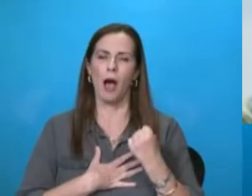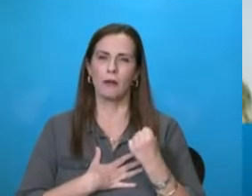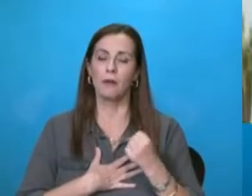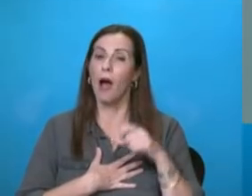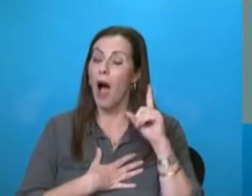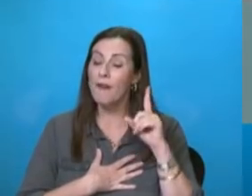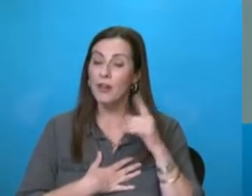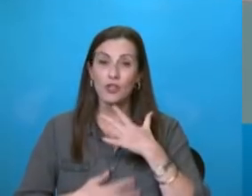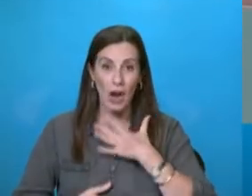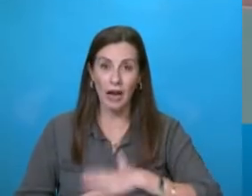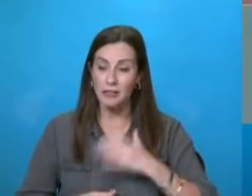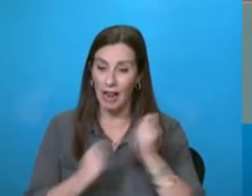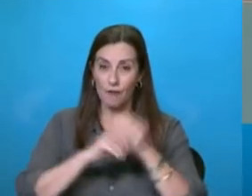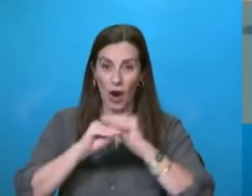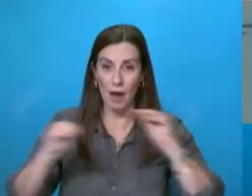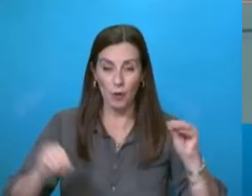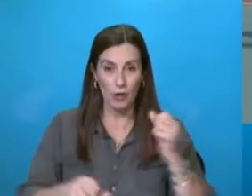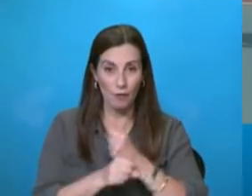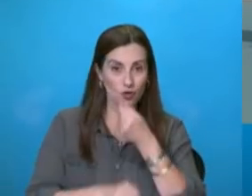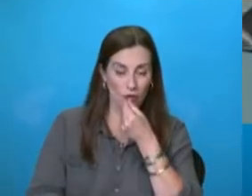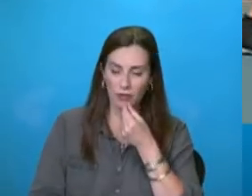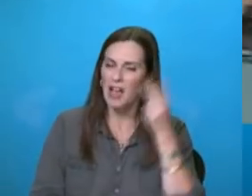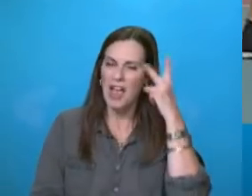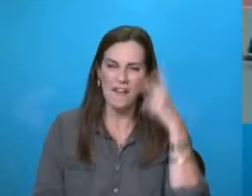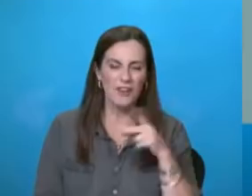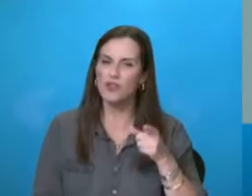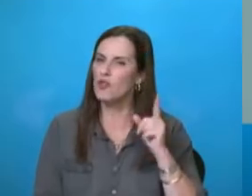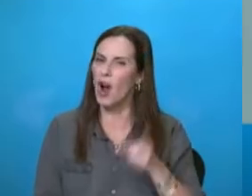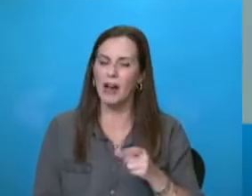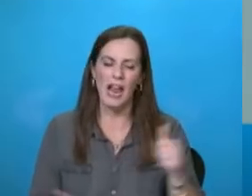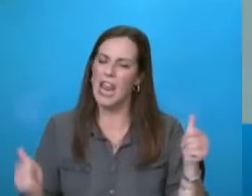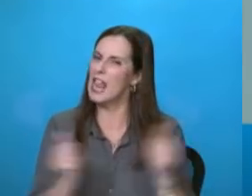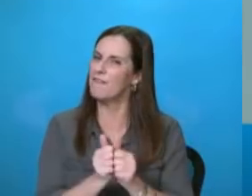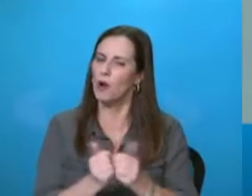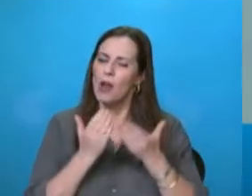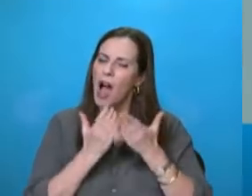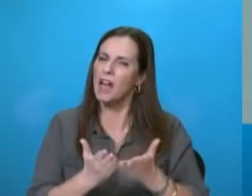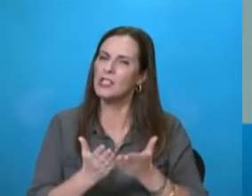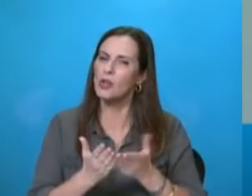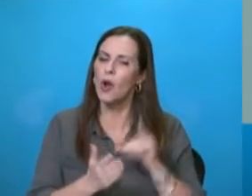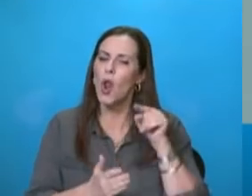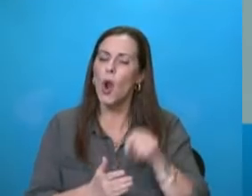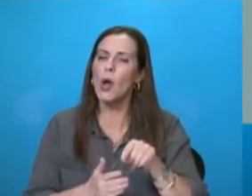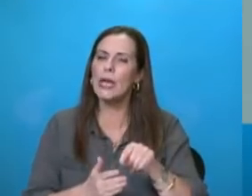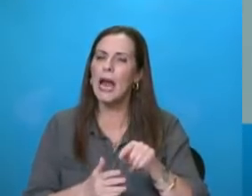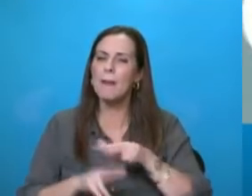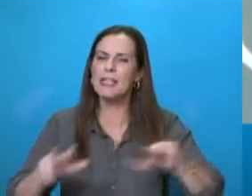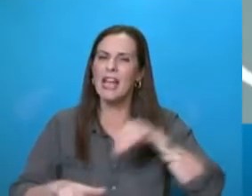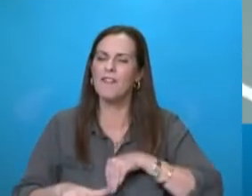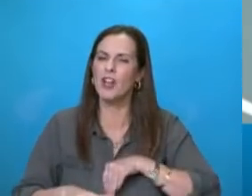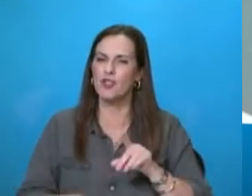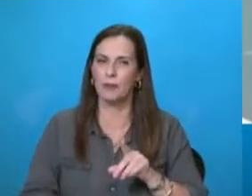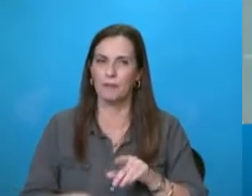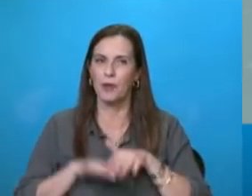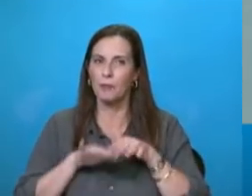אבל כשרצה להיות מאמן ושופט, הבין שהוא חייב ליווי שיעזור לו להימנע מהידרדרות במצבו הנפשי. אמרתי